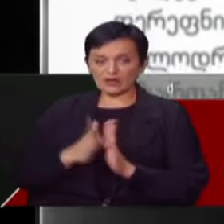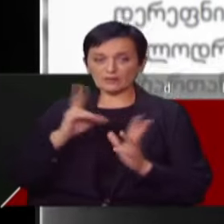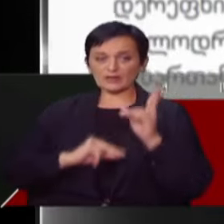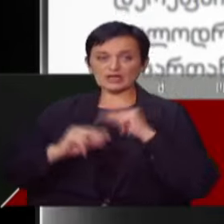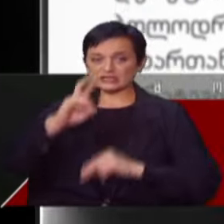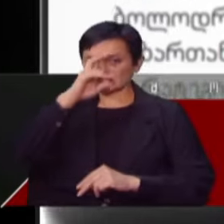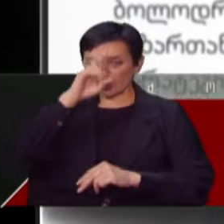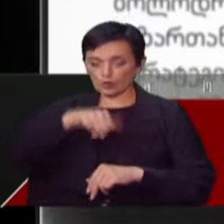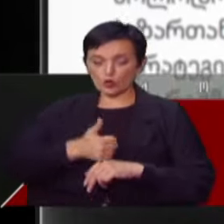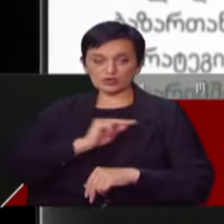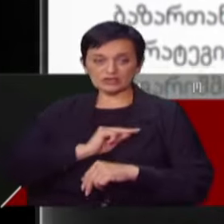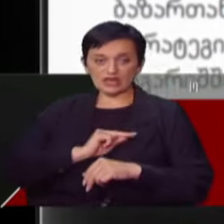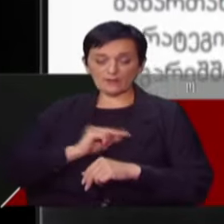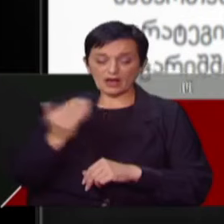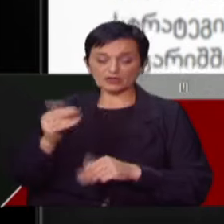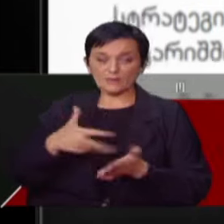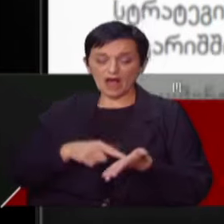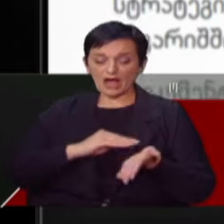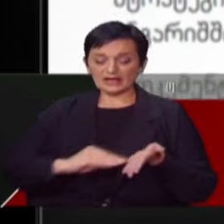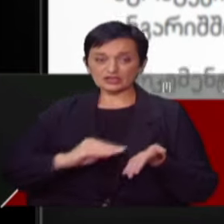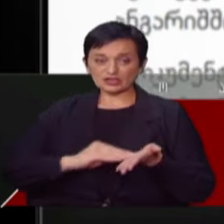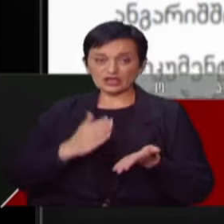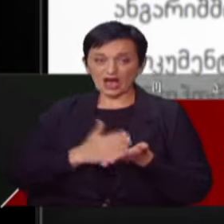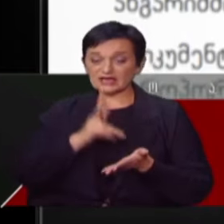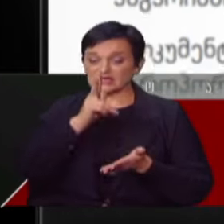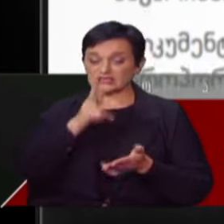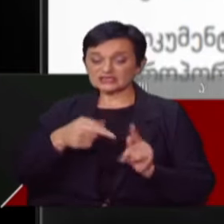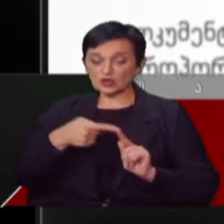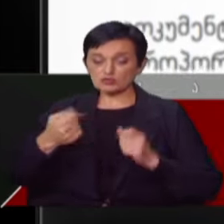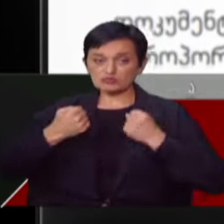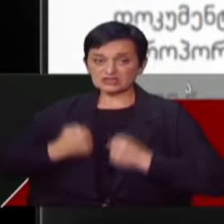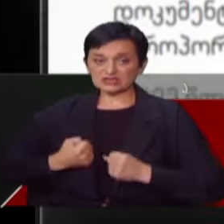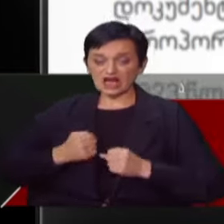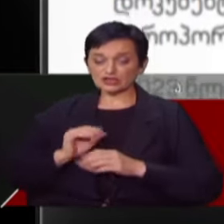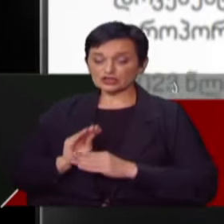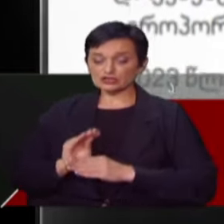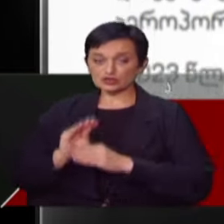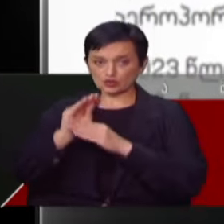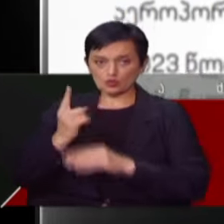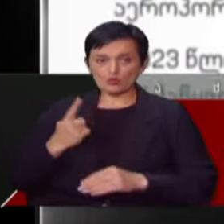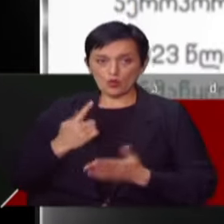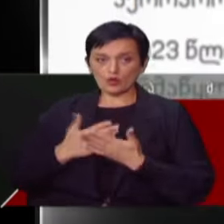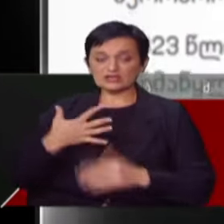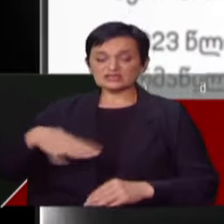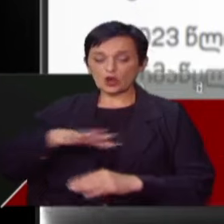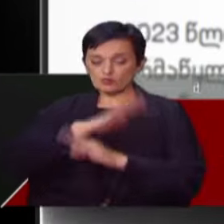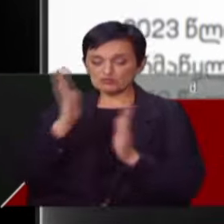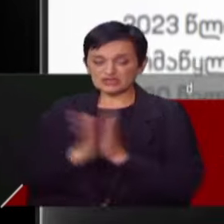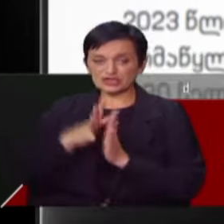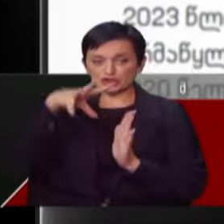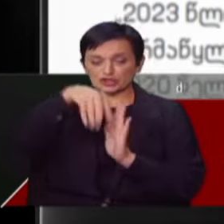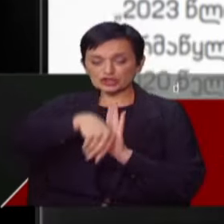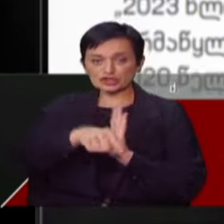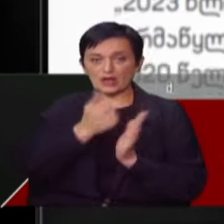გათვალისწინებით სახელმწიფო დეპარტამენტის ანგარიში ნათქვამია, რომ გასული სამი წლის მდგრადი ზრდის შედეგად მოსალოდნელია, რომ საქართველოს მთლიანი შიდა